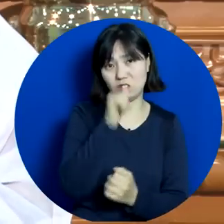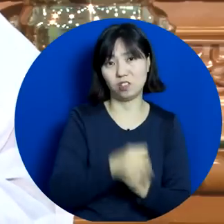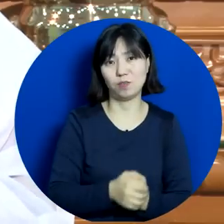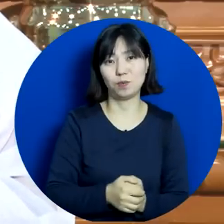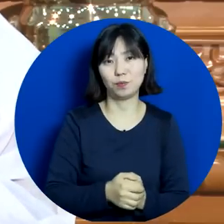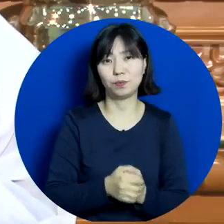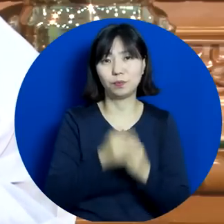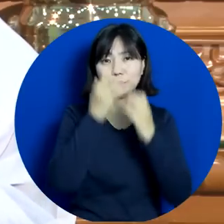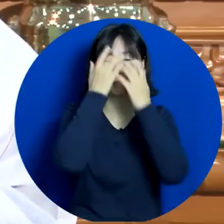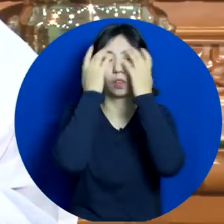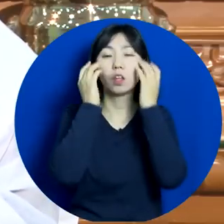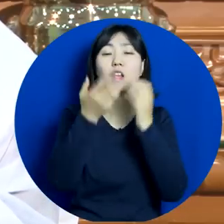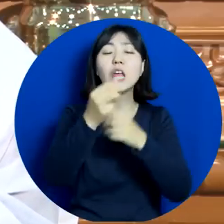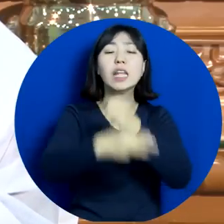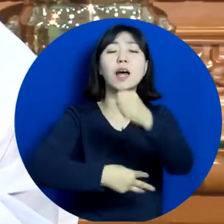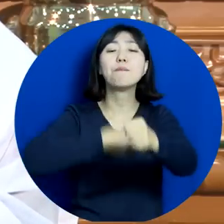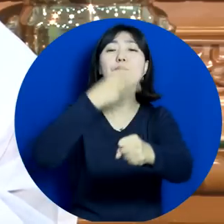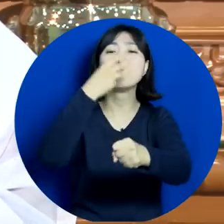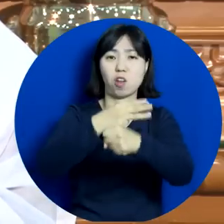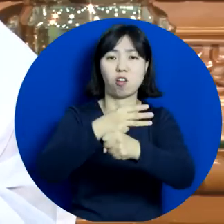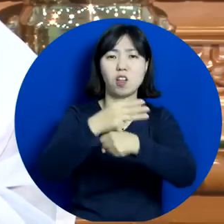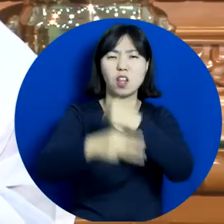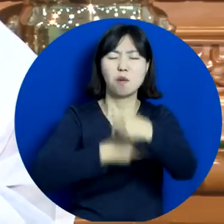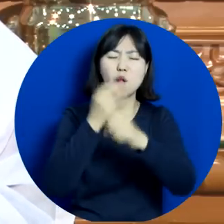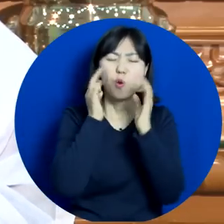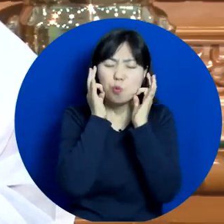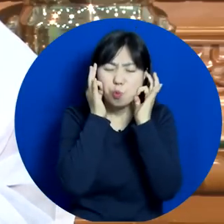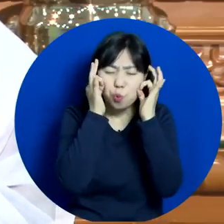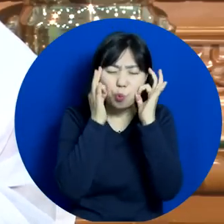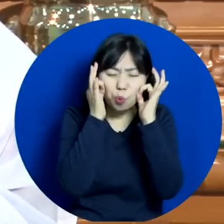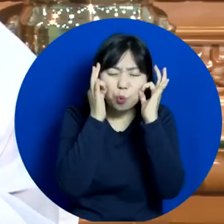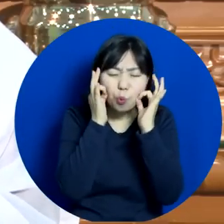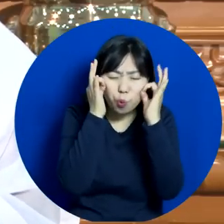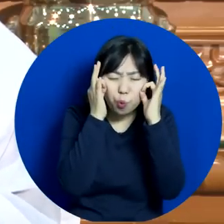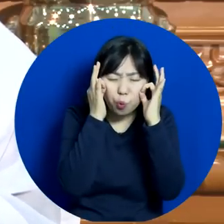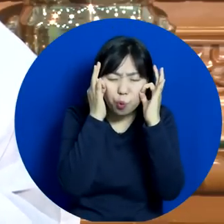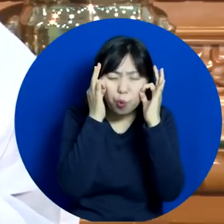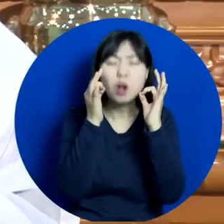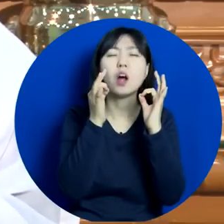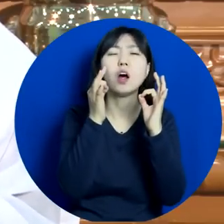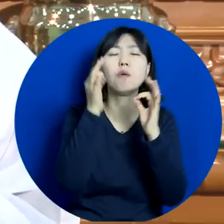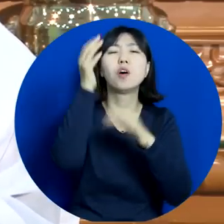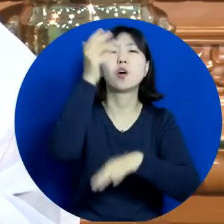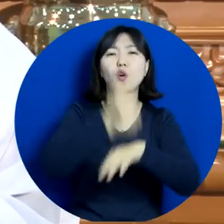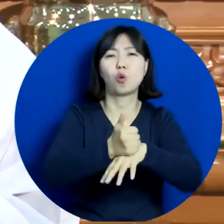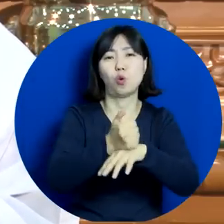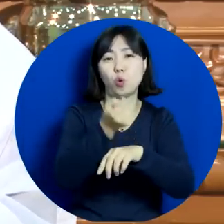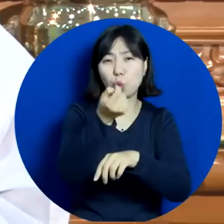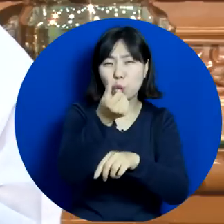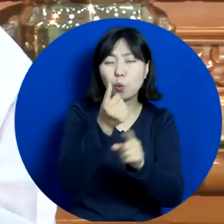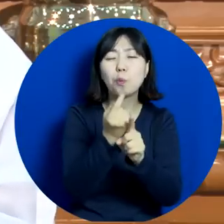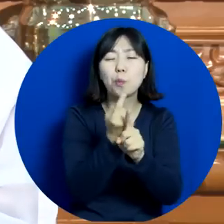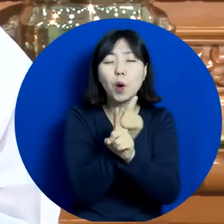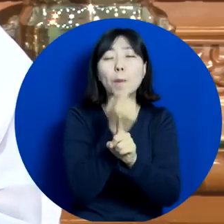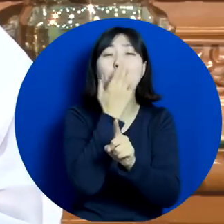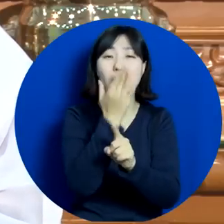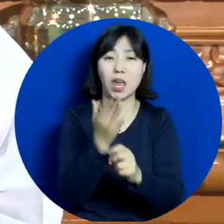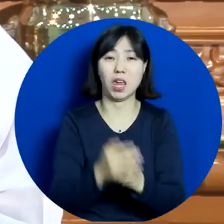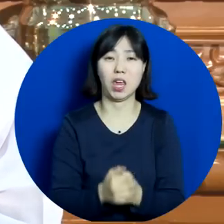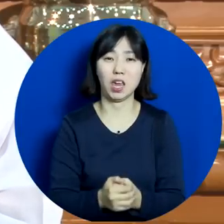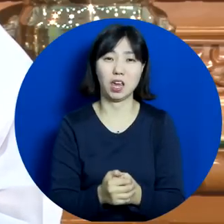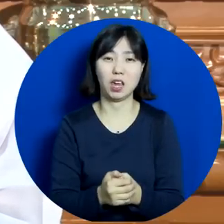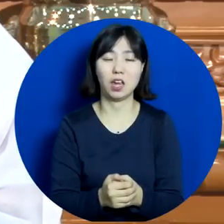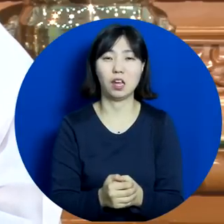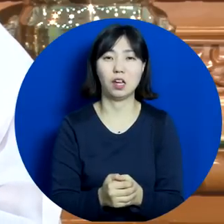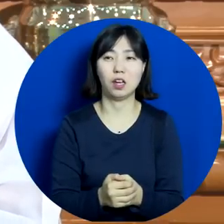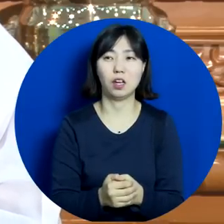그래서 이제 이게 한 3년은 해야 이제 이게 조금 변화가 생긴다. 그래서